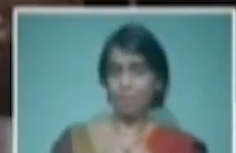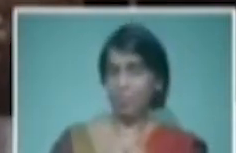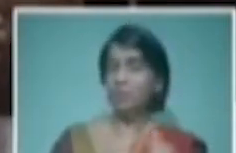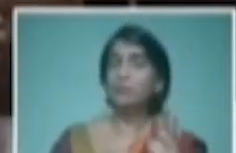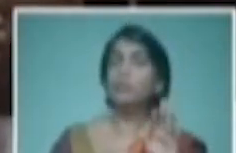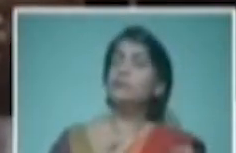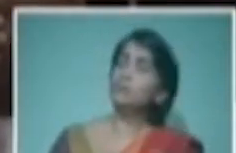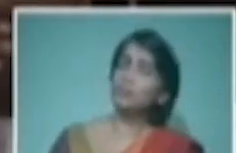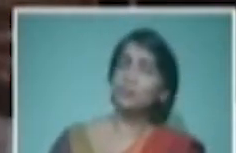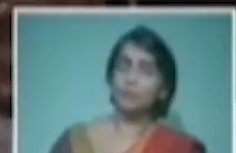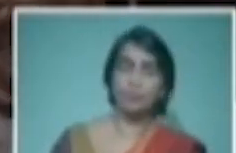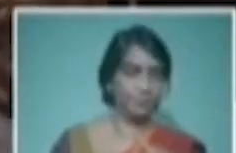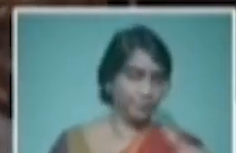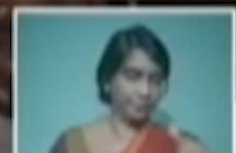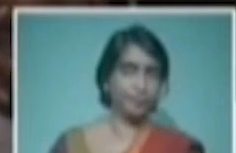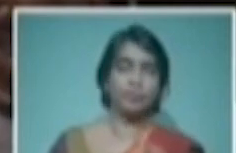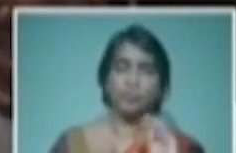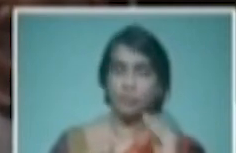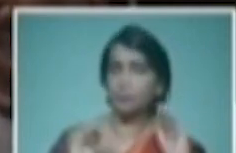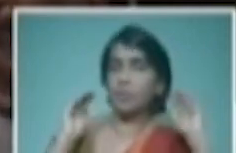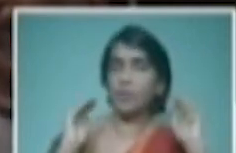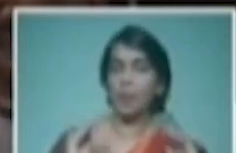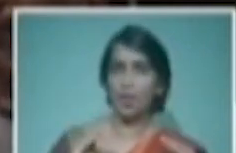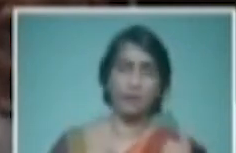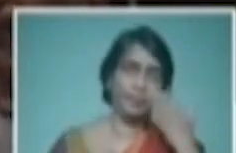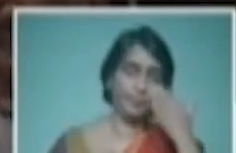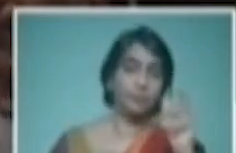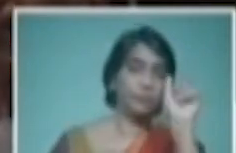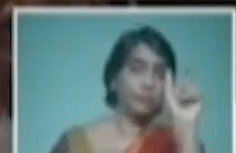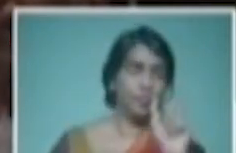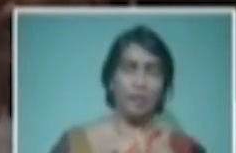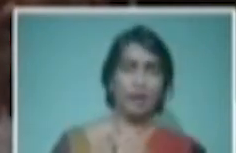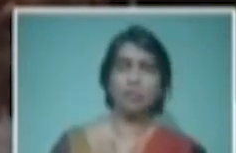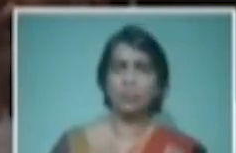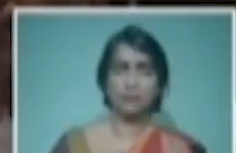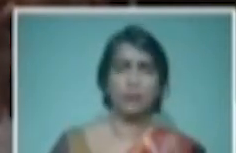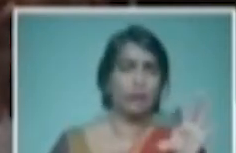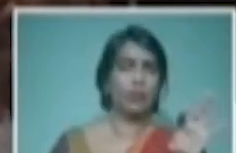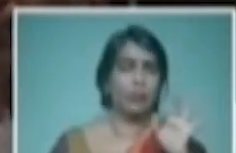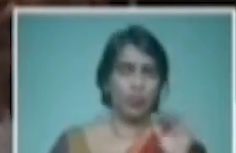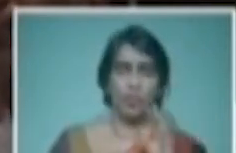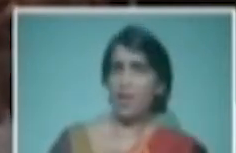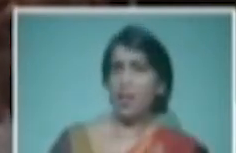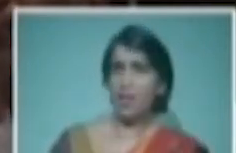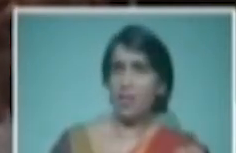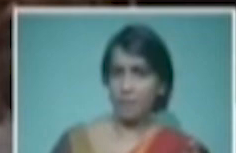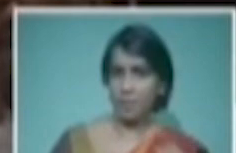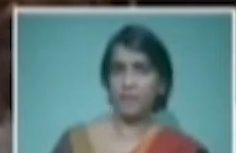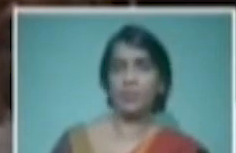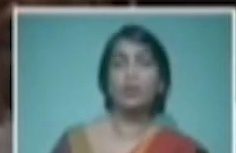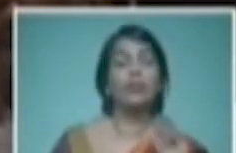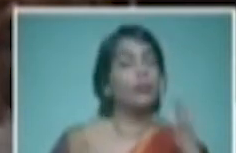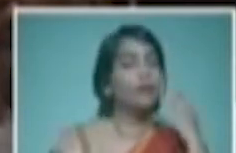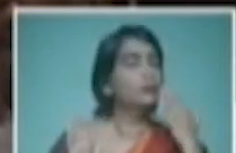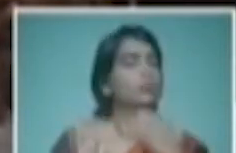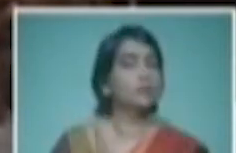නිසාද මේ වෙන විට යම් අඩුවක් දක්න ලැබෙනවා මේ විෂය වෛකල්පික විෂයක් නිසා තෝරා ගන්නා වූ සිසුන්ගේ. ඒ පිළිබඳව